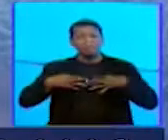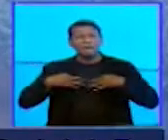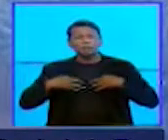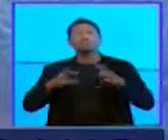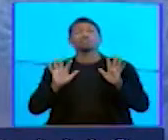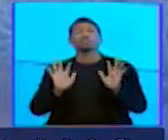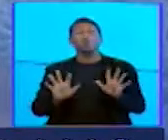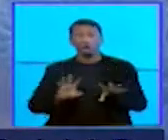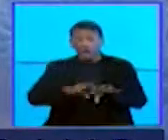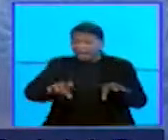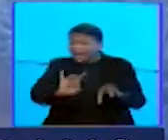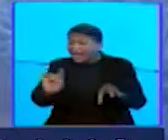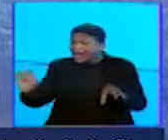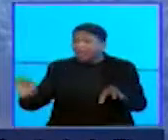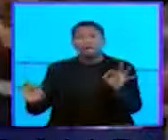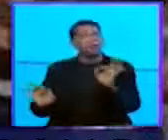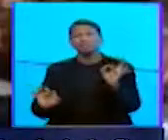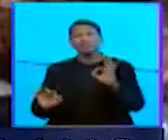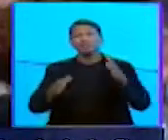Semua rubuh dibawa oleh banjir.